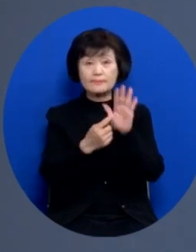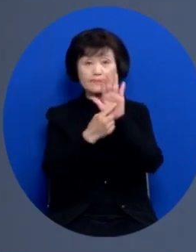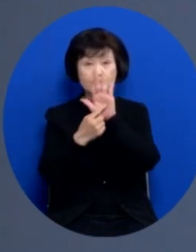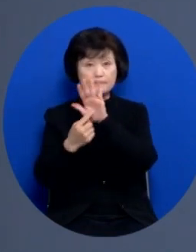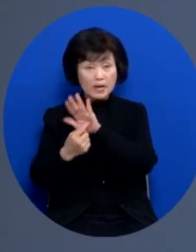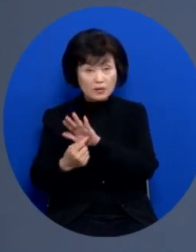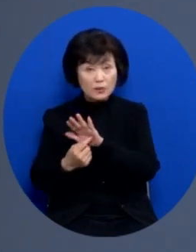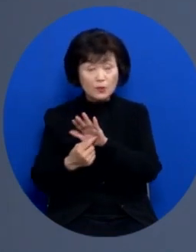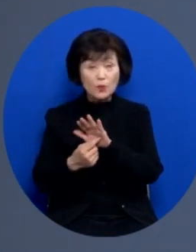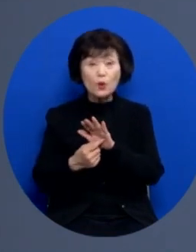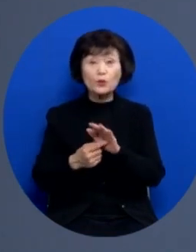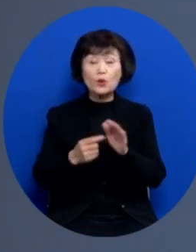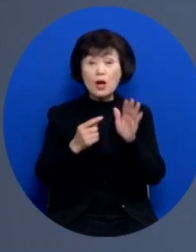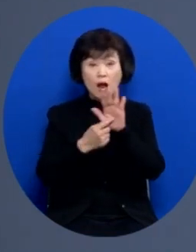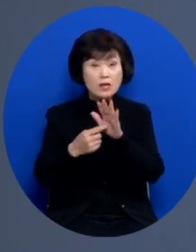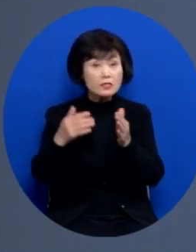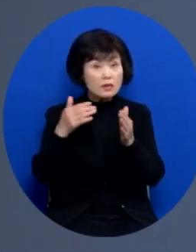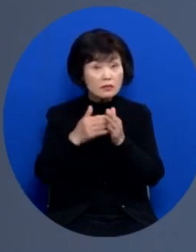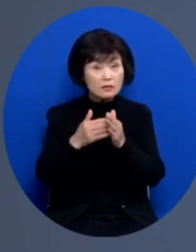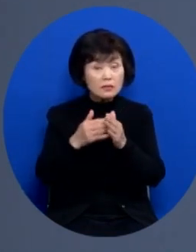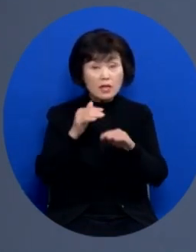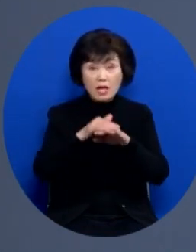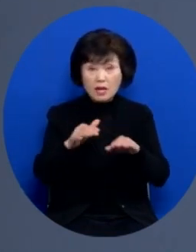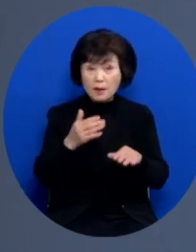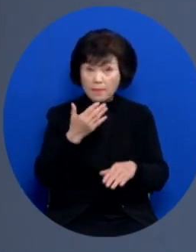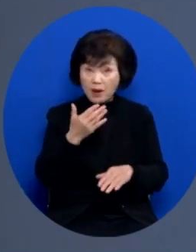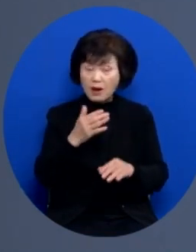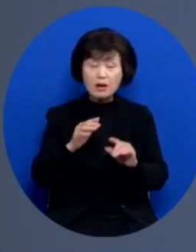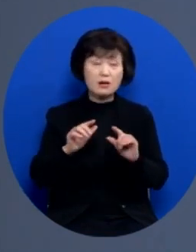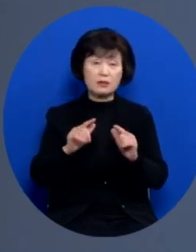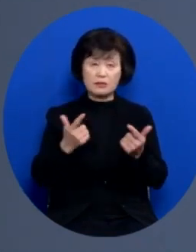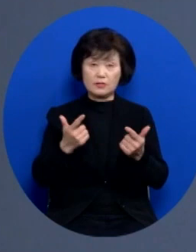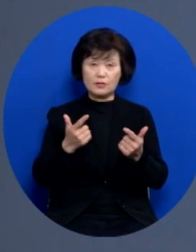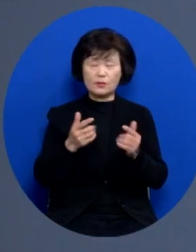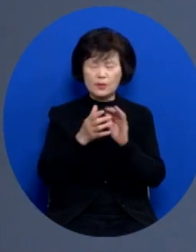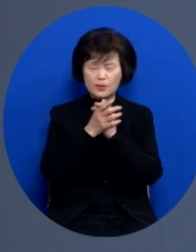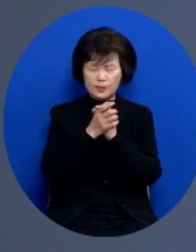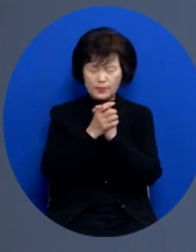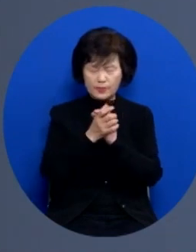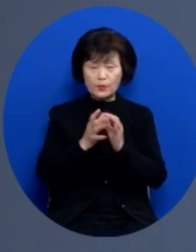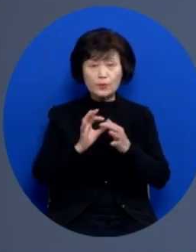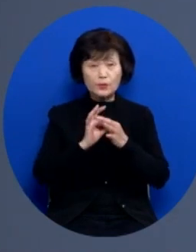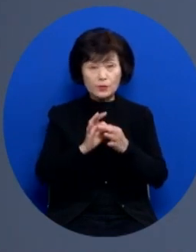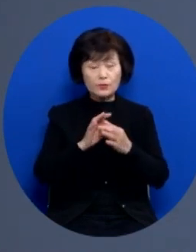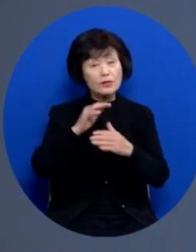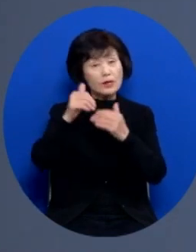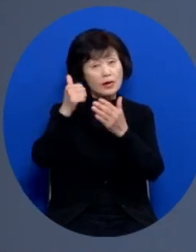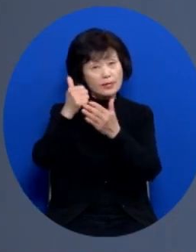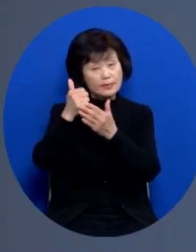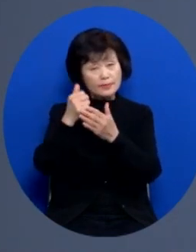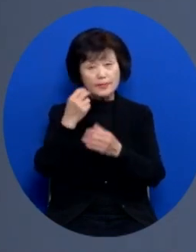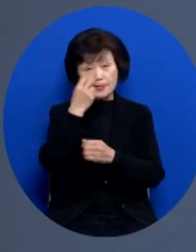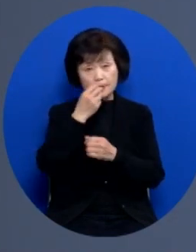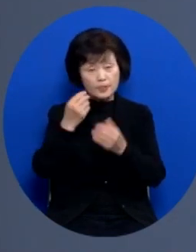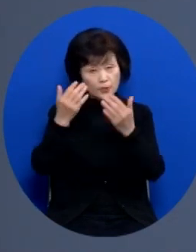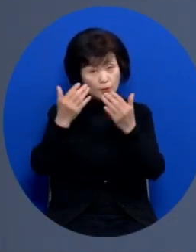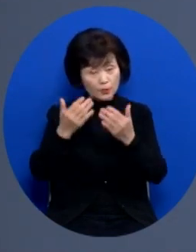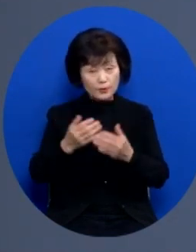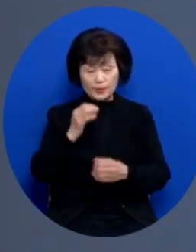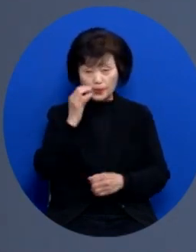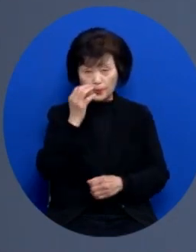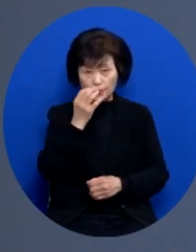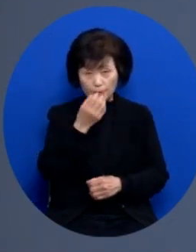이것을 우리가 알린다고 해서 해결되는 것이 아니고 우리가 기도함으로 인해서 하나님께서 지켜주시는